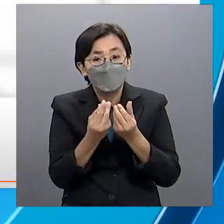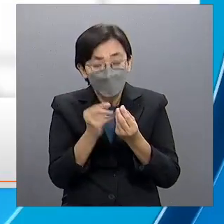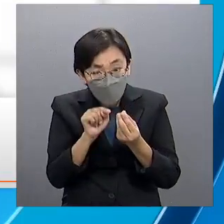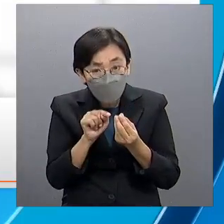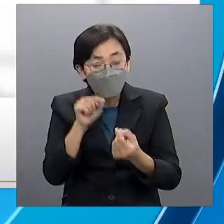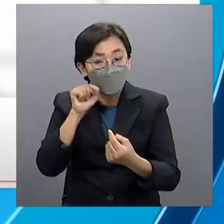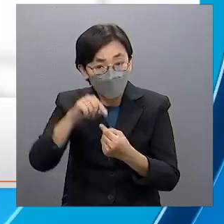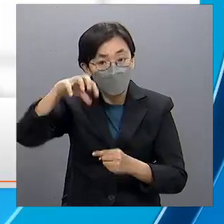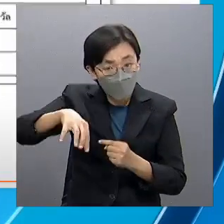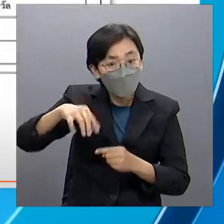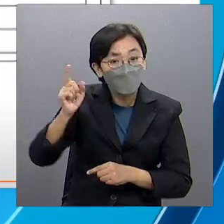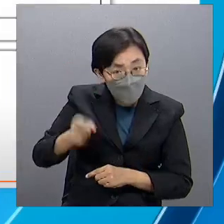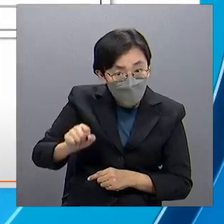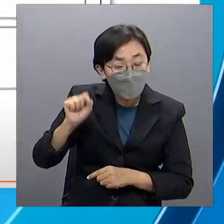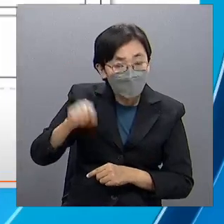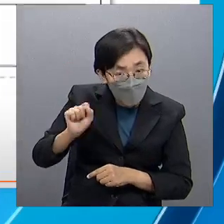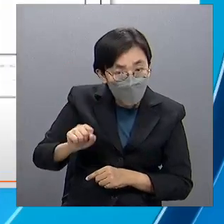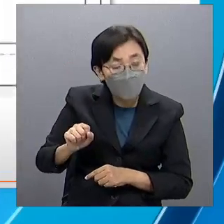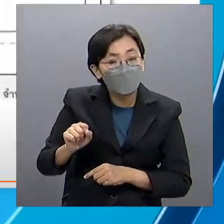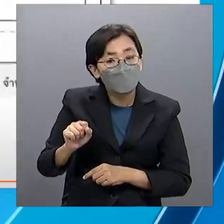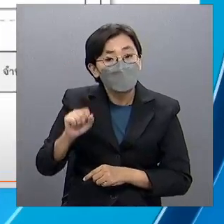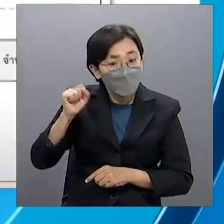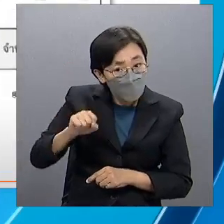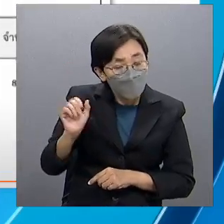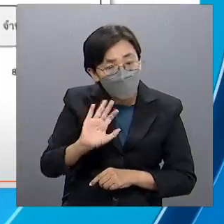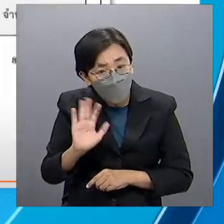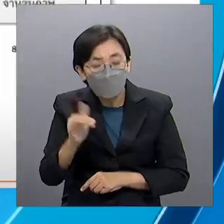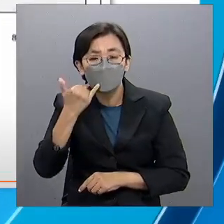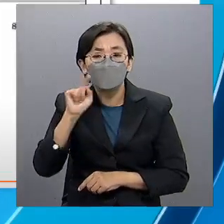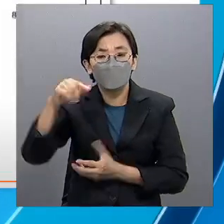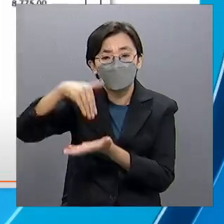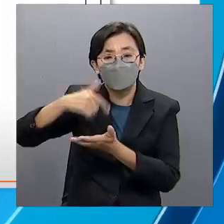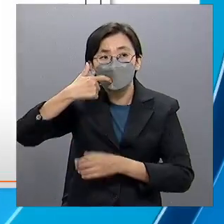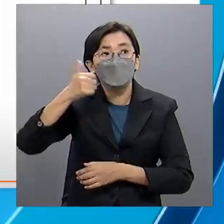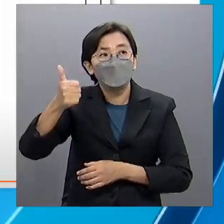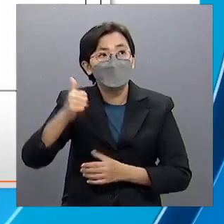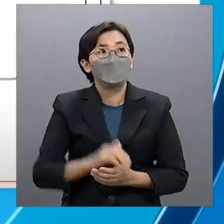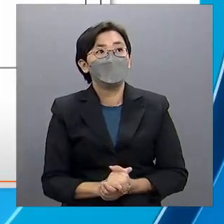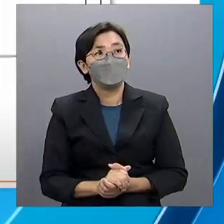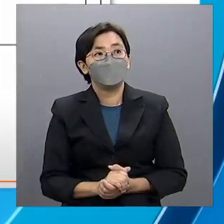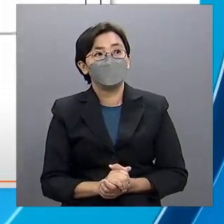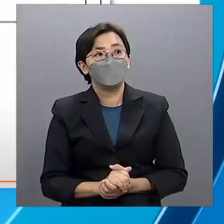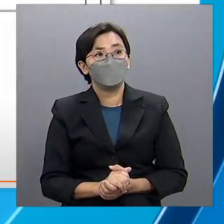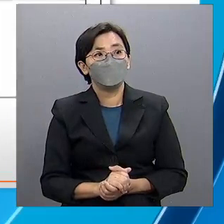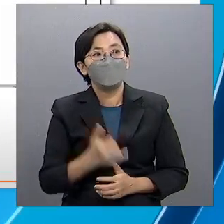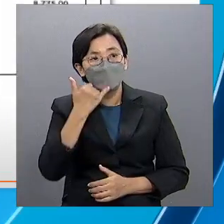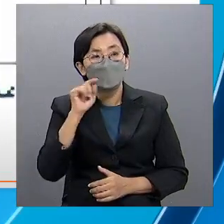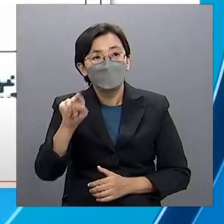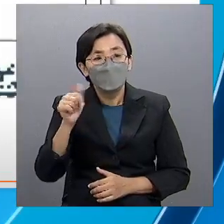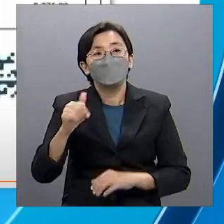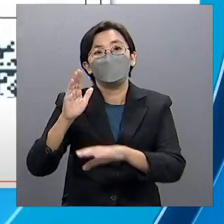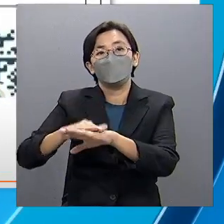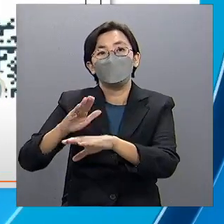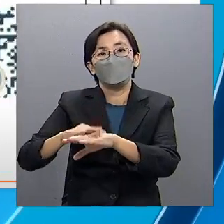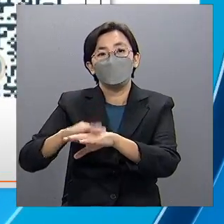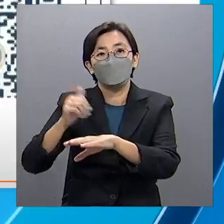ไปในหนังสือหรือเปล่านะคะ ครับ หรือจะโทรถามคอลเซ็นเตอร์ก็ได้นะคะอันนี้ก็คือแจ้งเตือนนะคะต้องเรียน